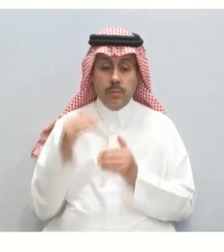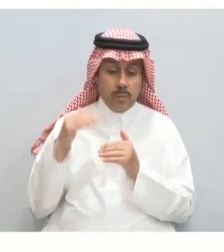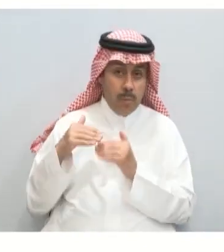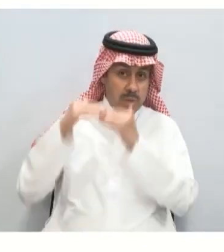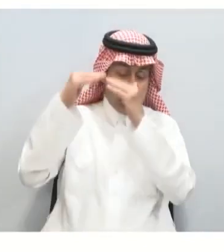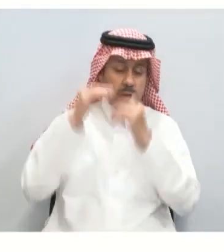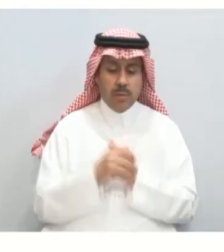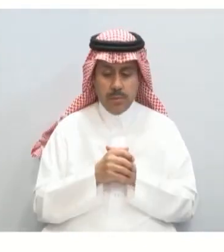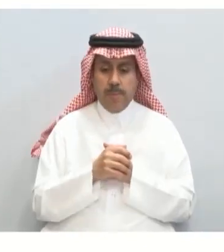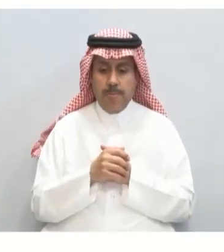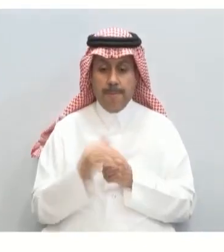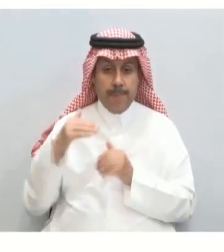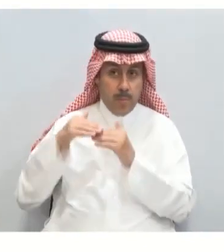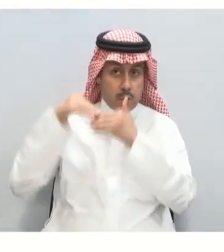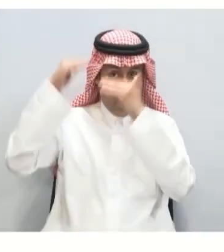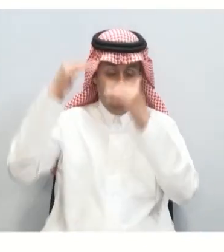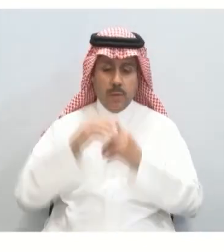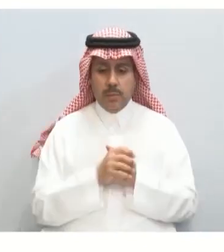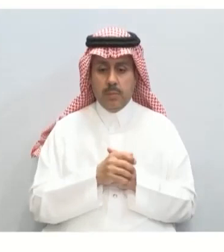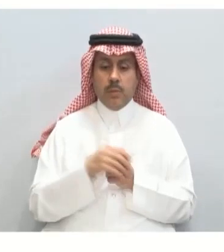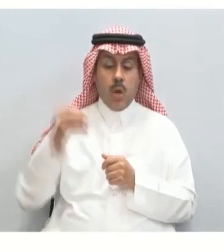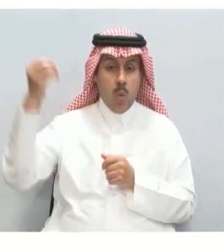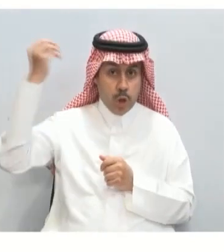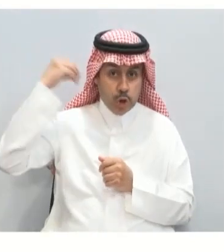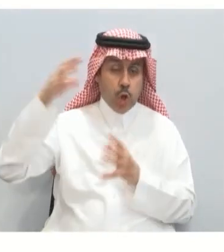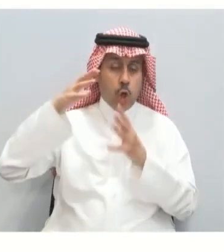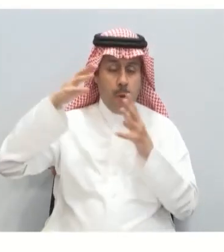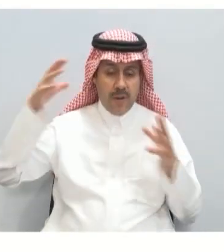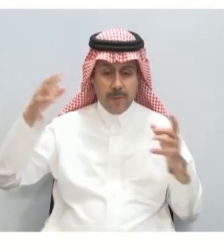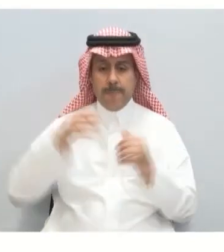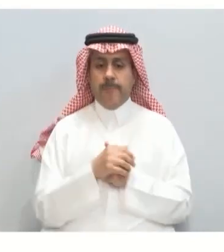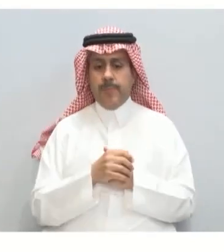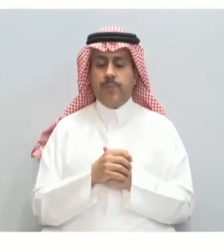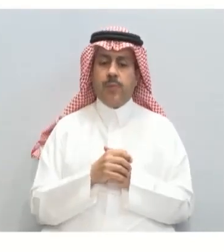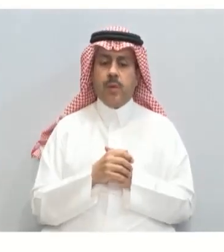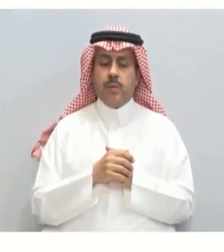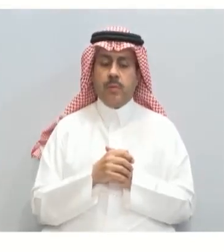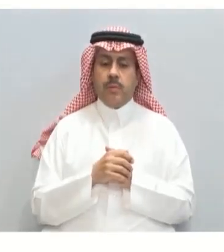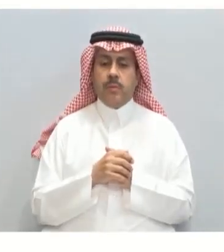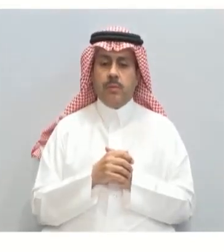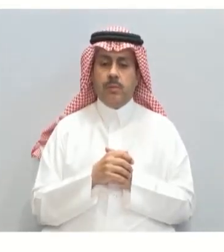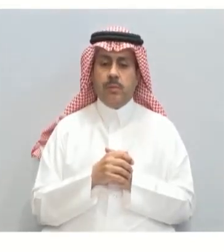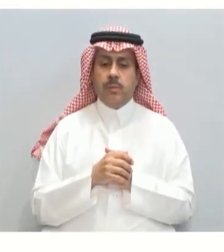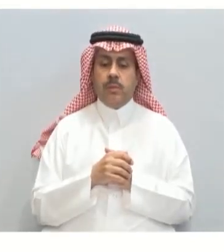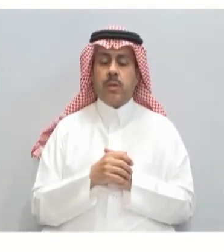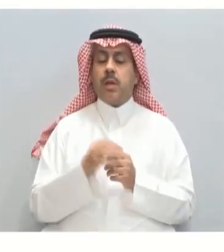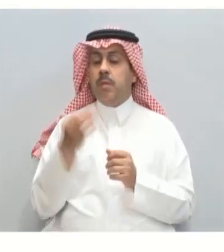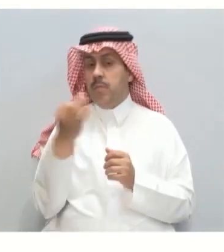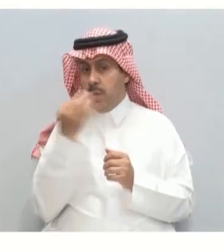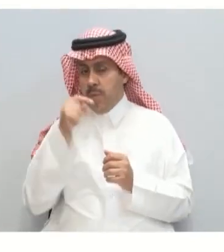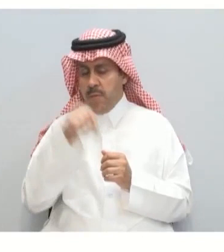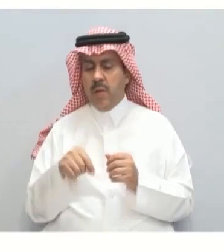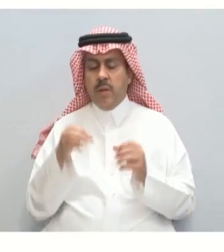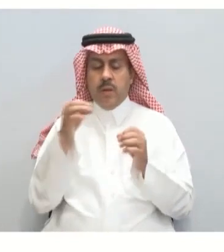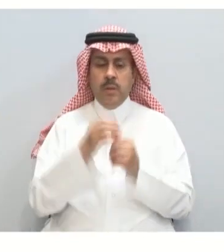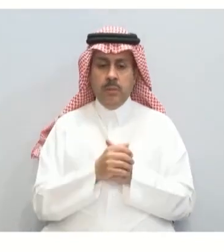اي منزله رفيعه واجرا كبيرا هذا ما يتعلق بالايات بالكلمات في